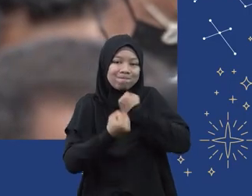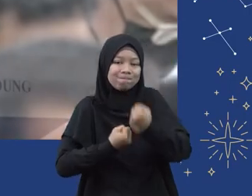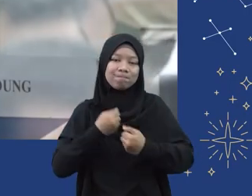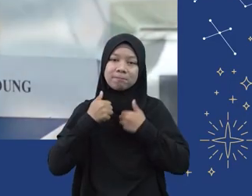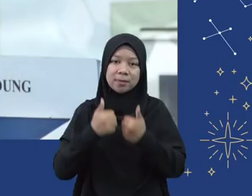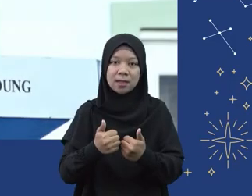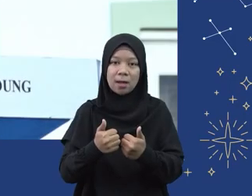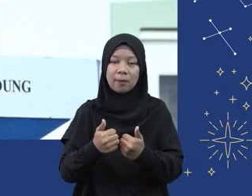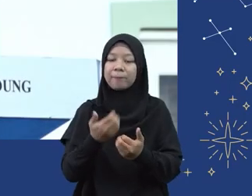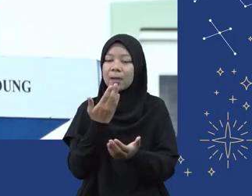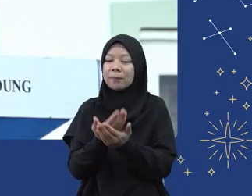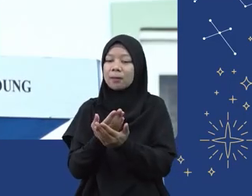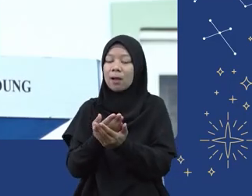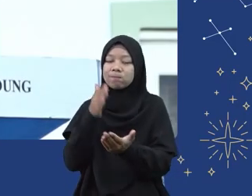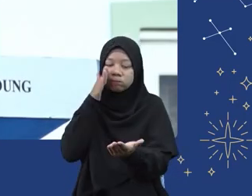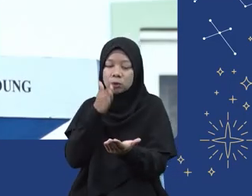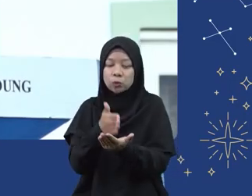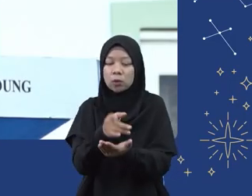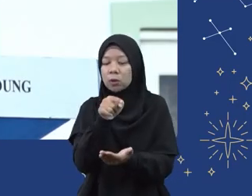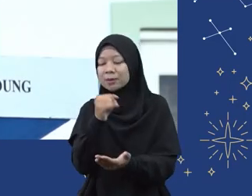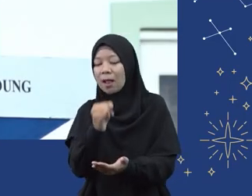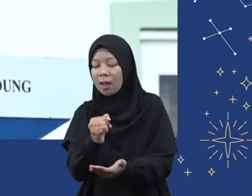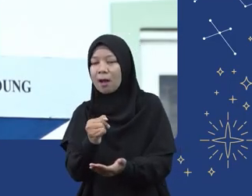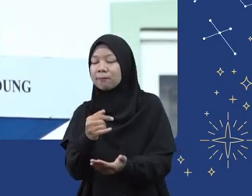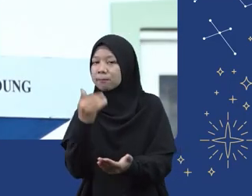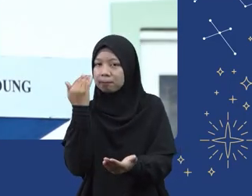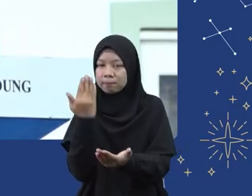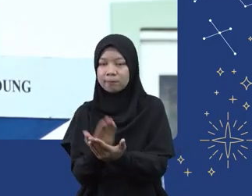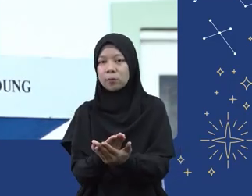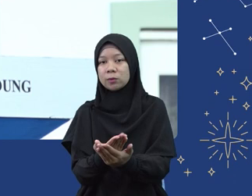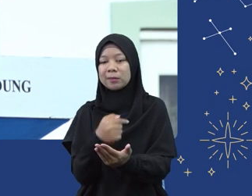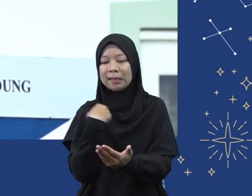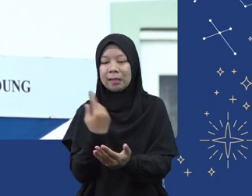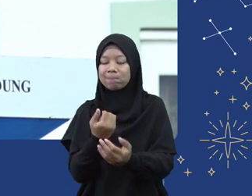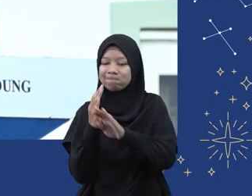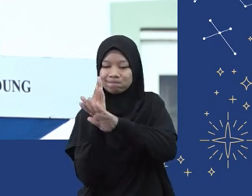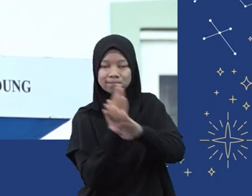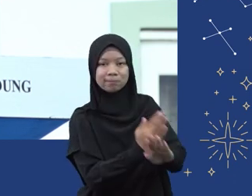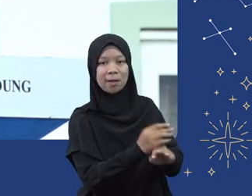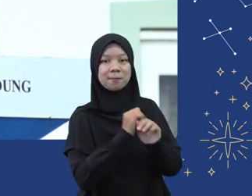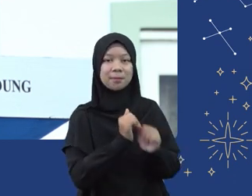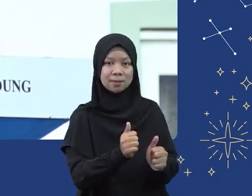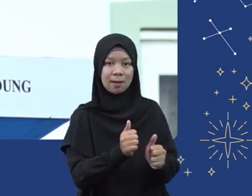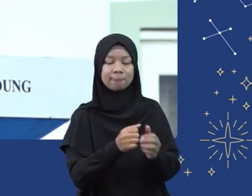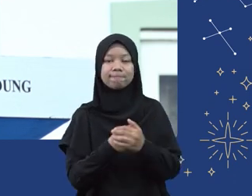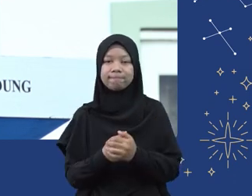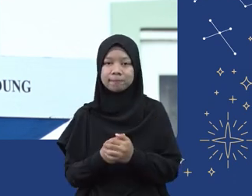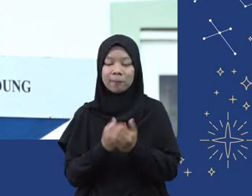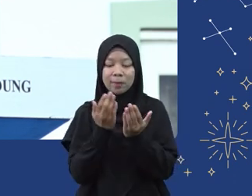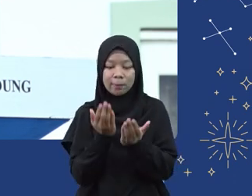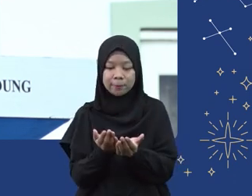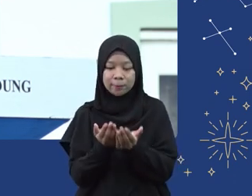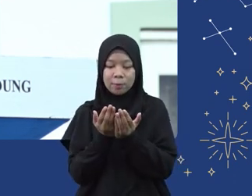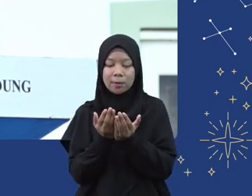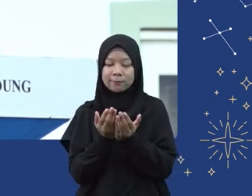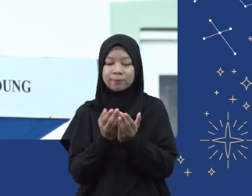tunjukkanlah yang salah tampak salah dan berilah kekuatan kami untuk dapat menjauhinya Robbana Atina Fiddunya